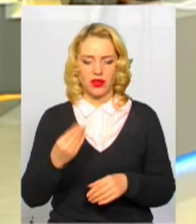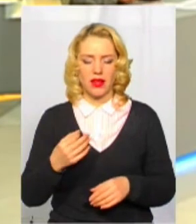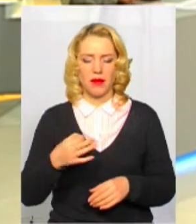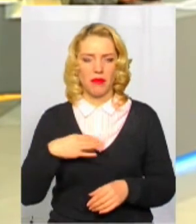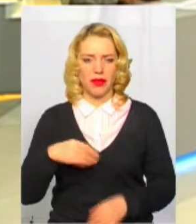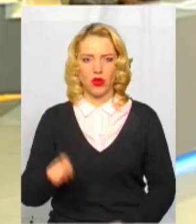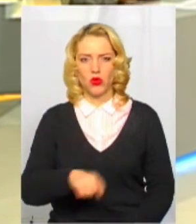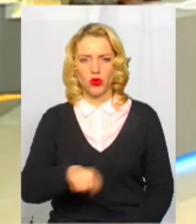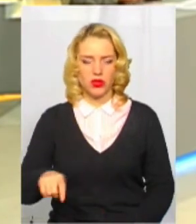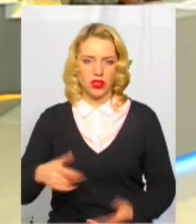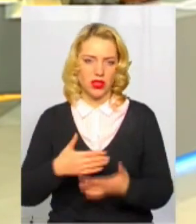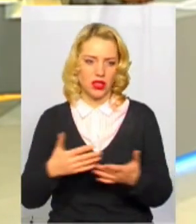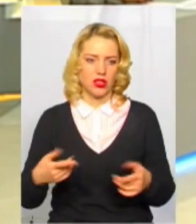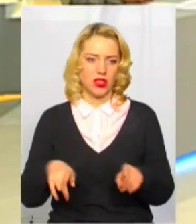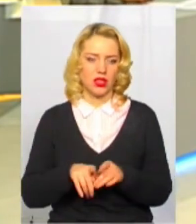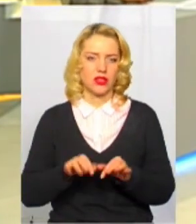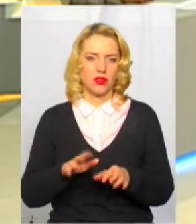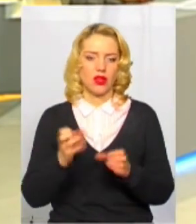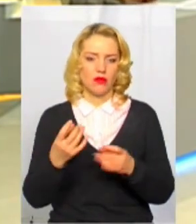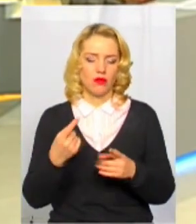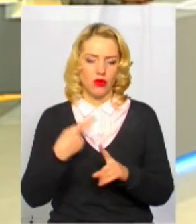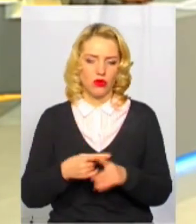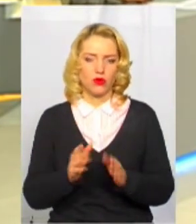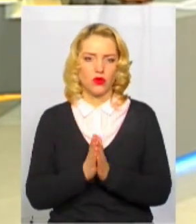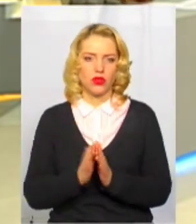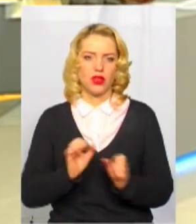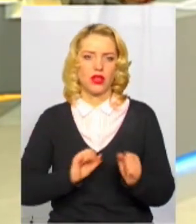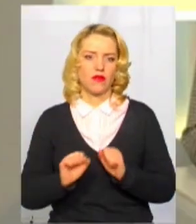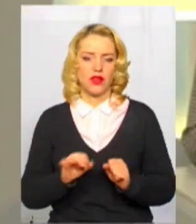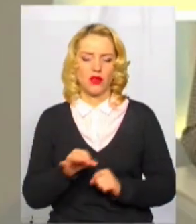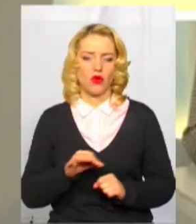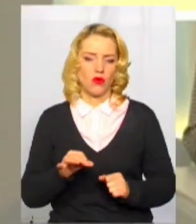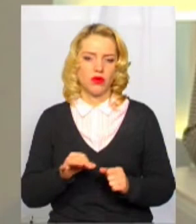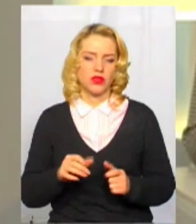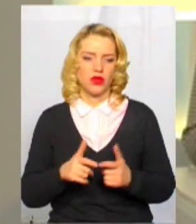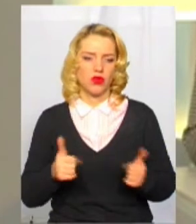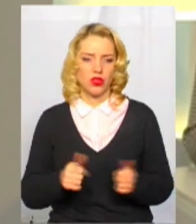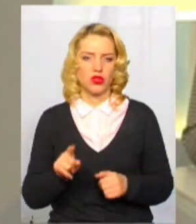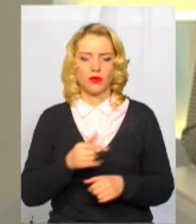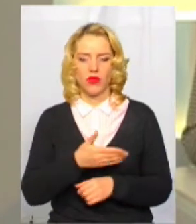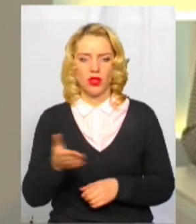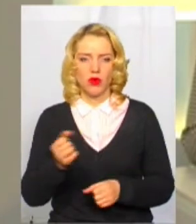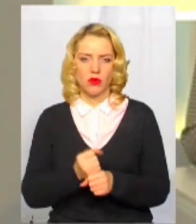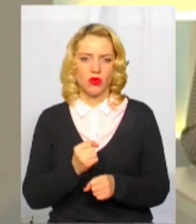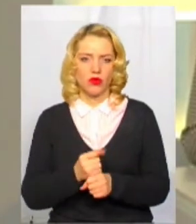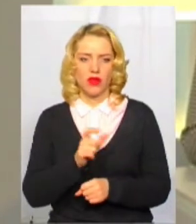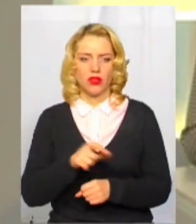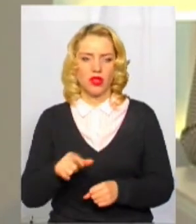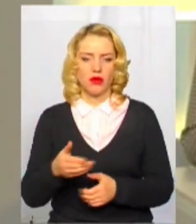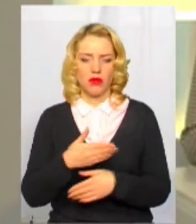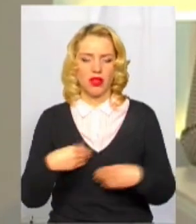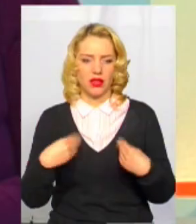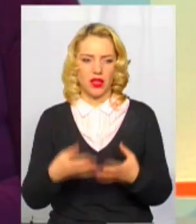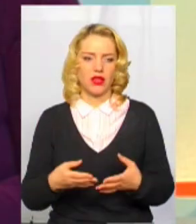фінансуємо. І плюс просимо керівників обласних організацій, щоб вони попрацювали з людьми, і ми надаємо їм